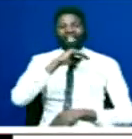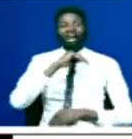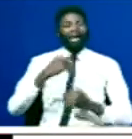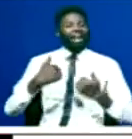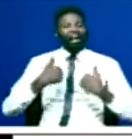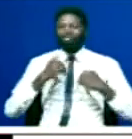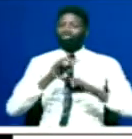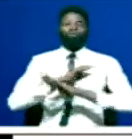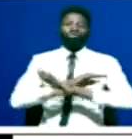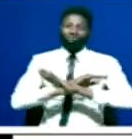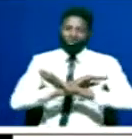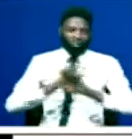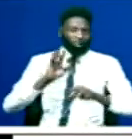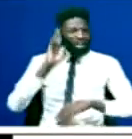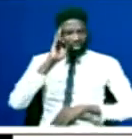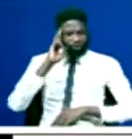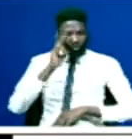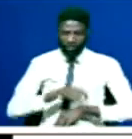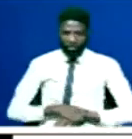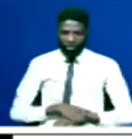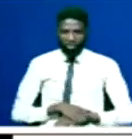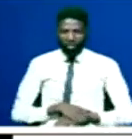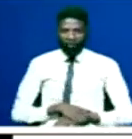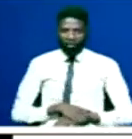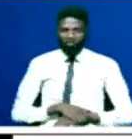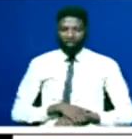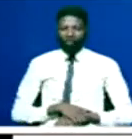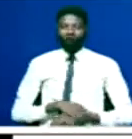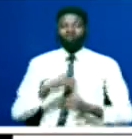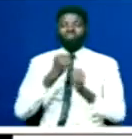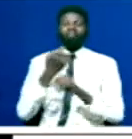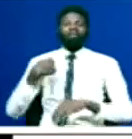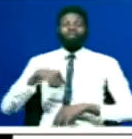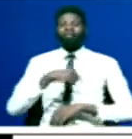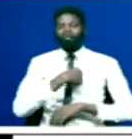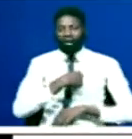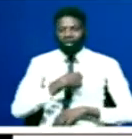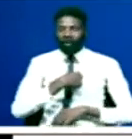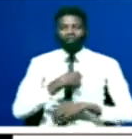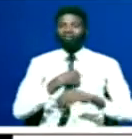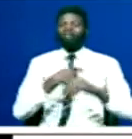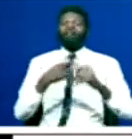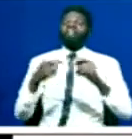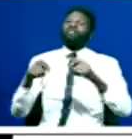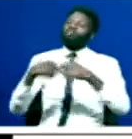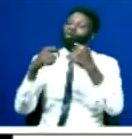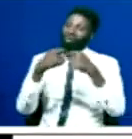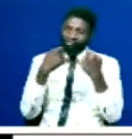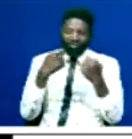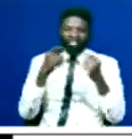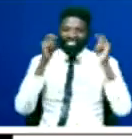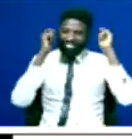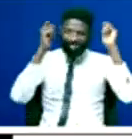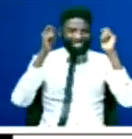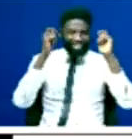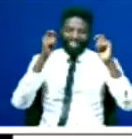yeyote ya kutupiganisha, kulete maandamano, kulete fujo na